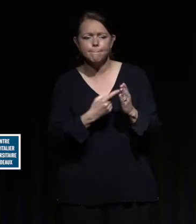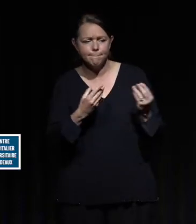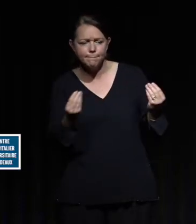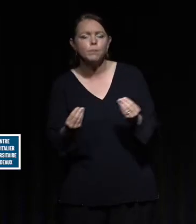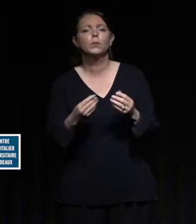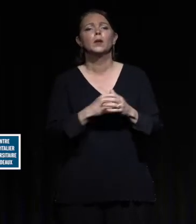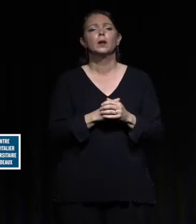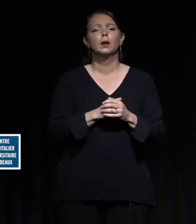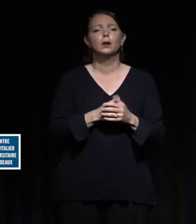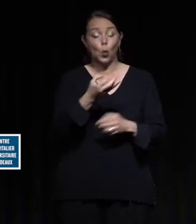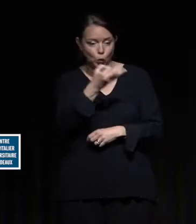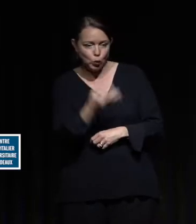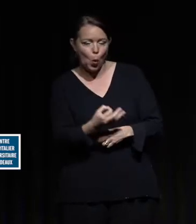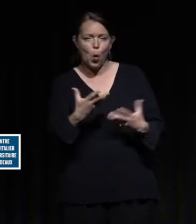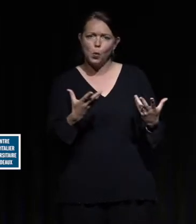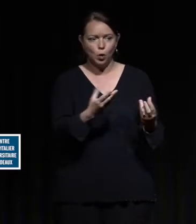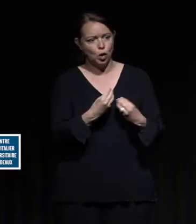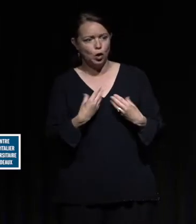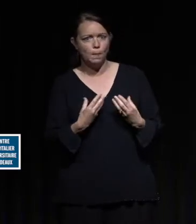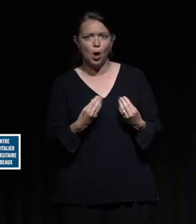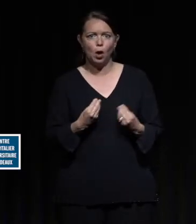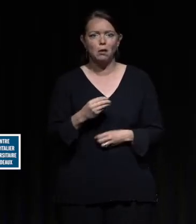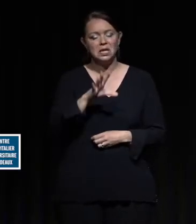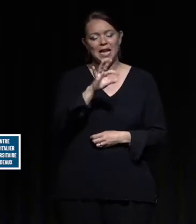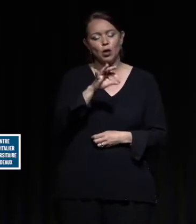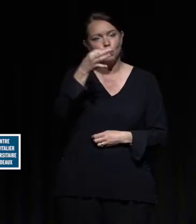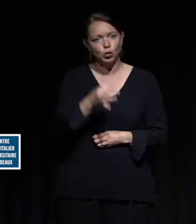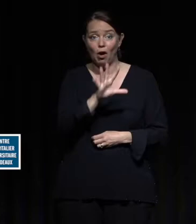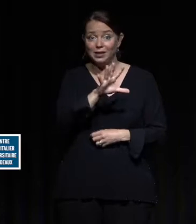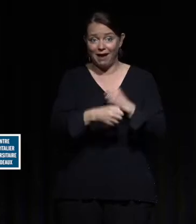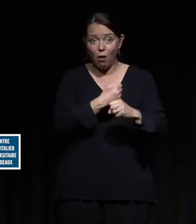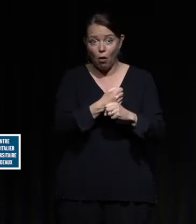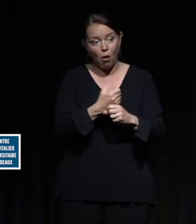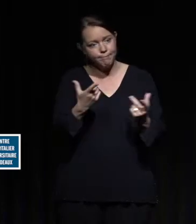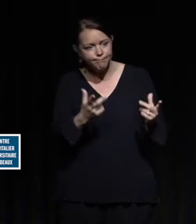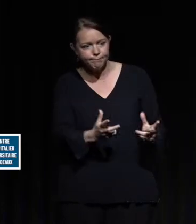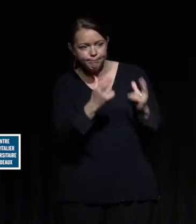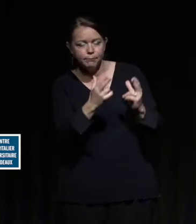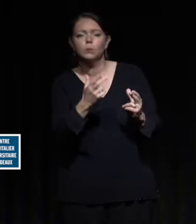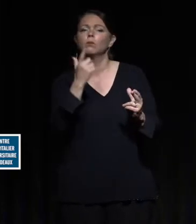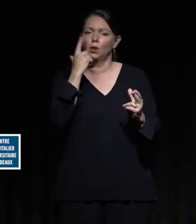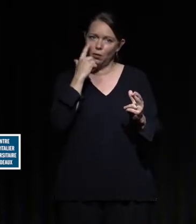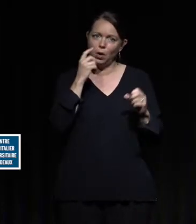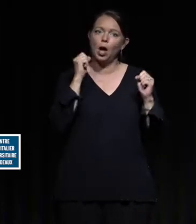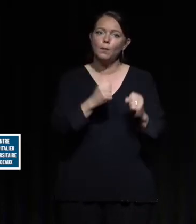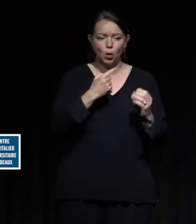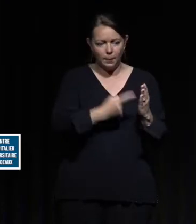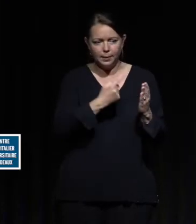taux de récurrence peut faire peur, environ 50% à 5 ans. Mais vous verrez qu'on a des moyens de diminuer les